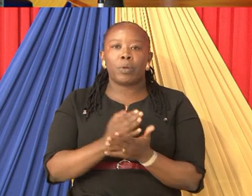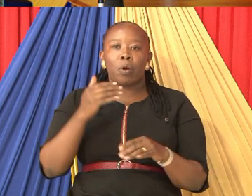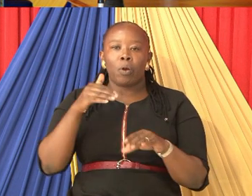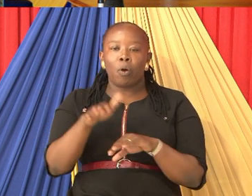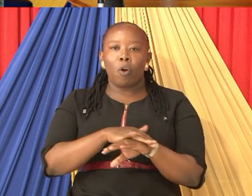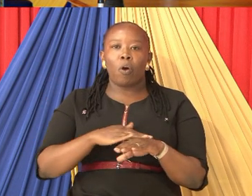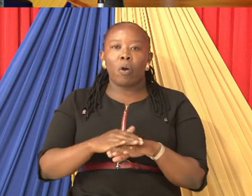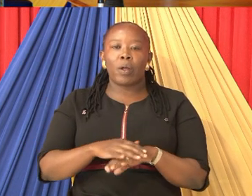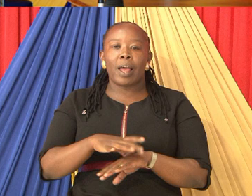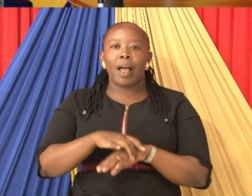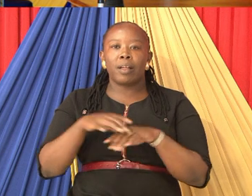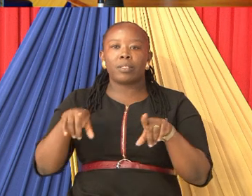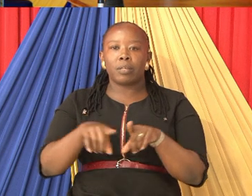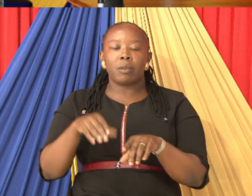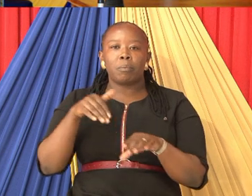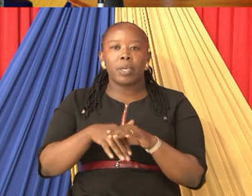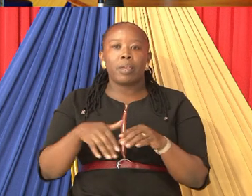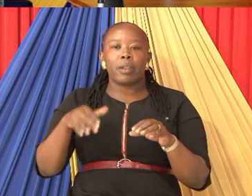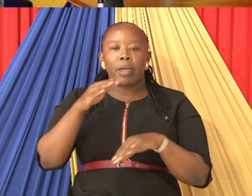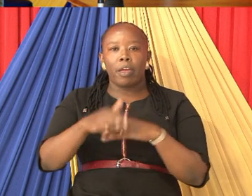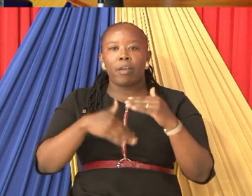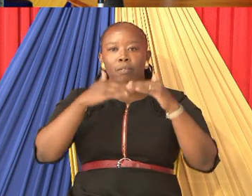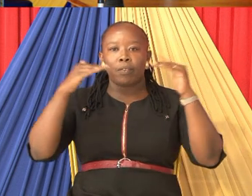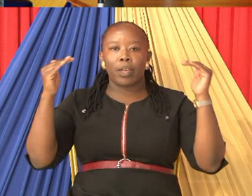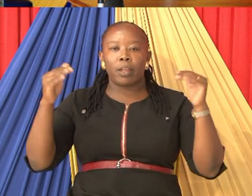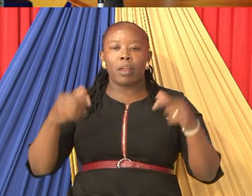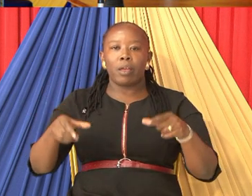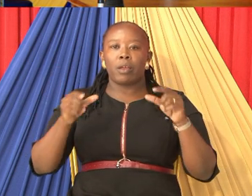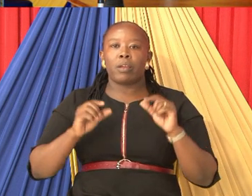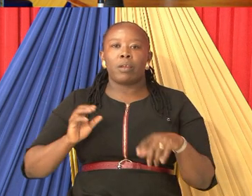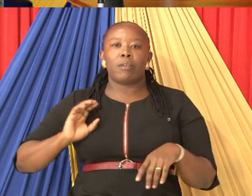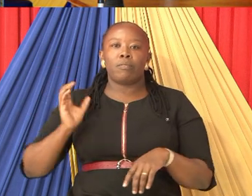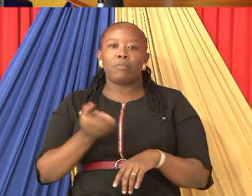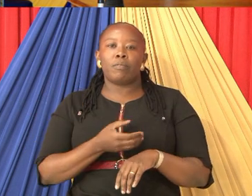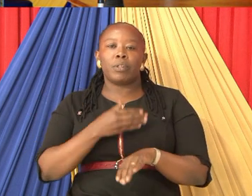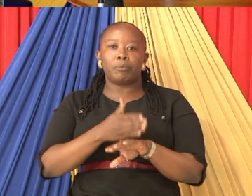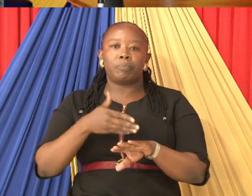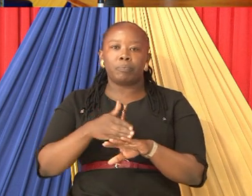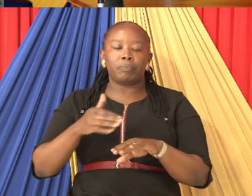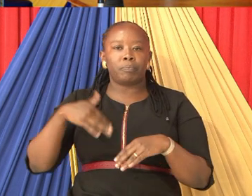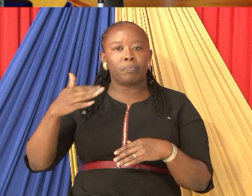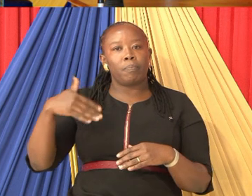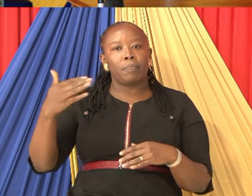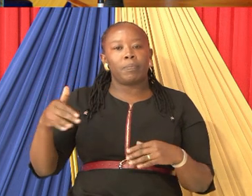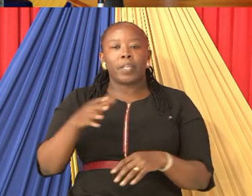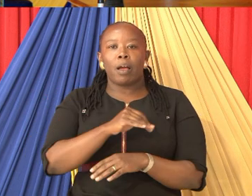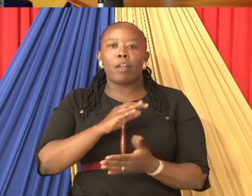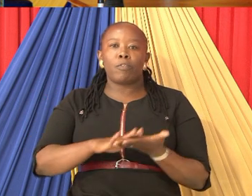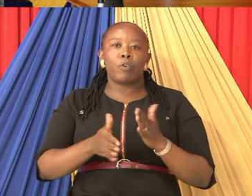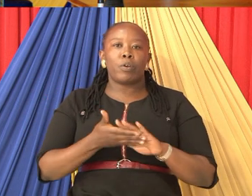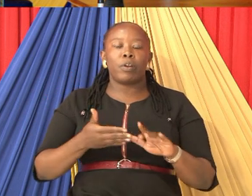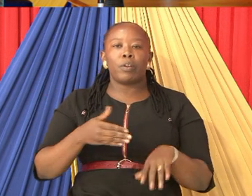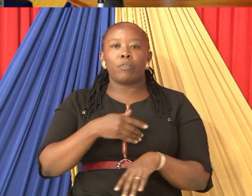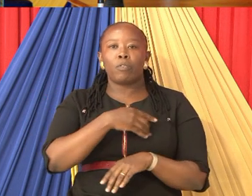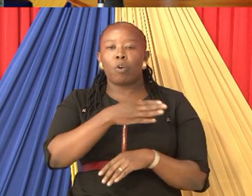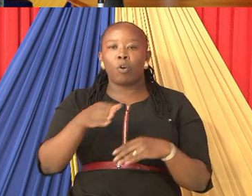duniani kama mbinguni. Utupe leo riziki yetu. Utusamehe makosa yetu. Kama na sisi